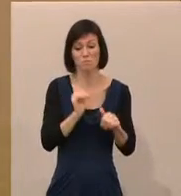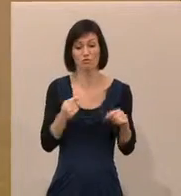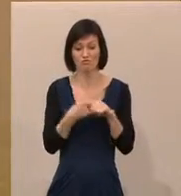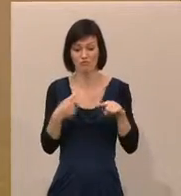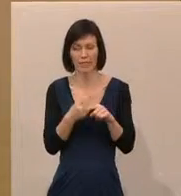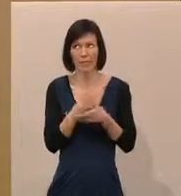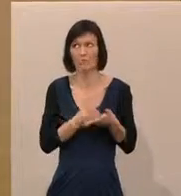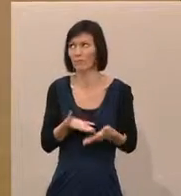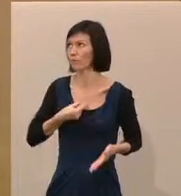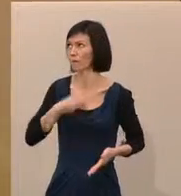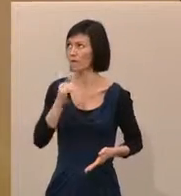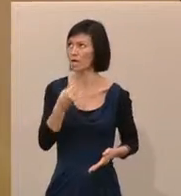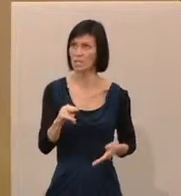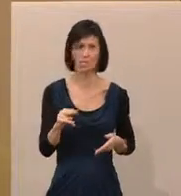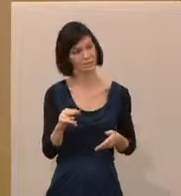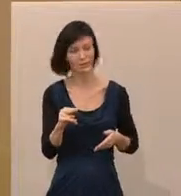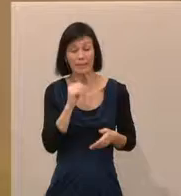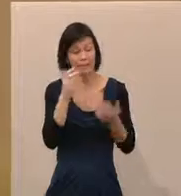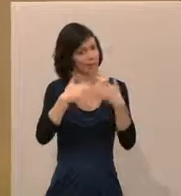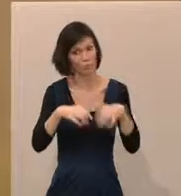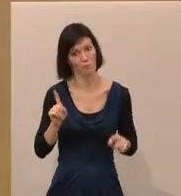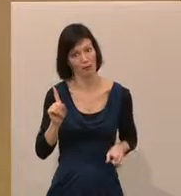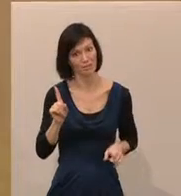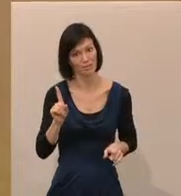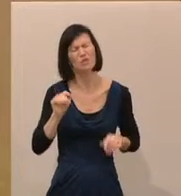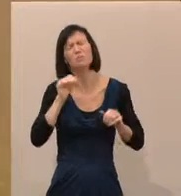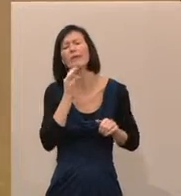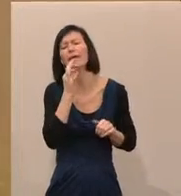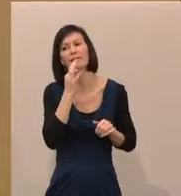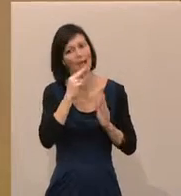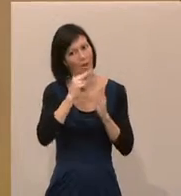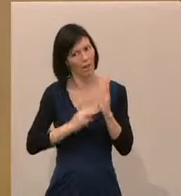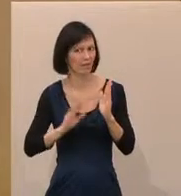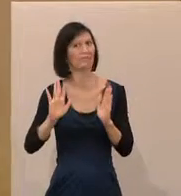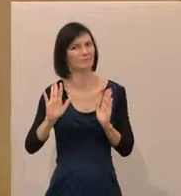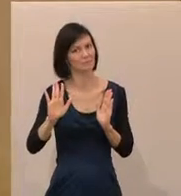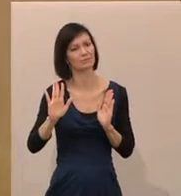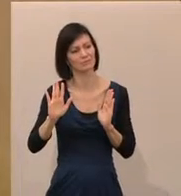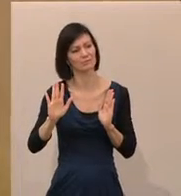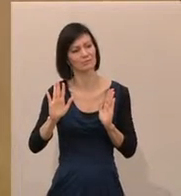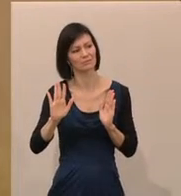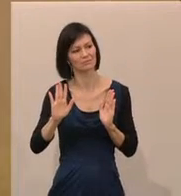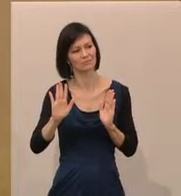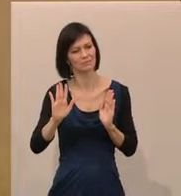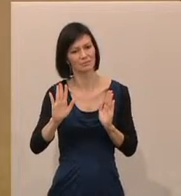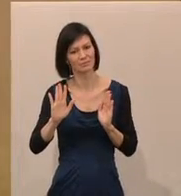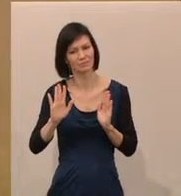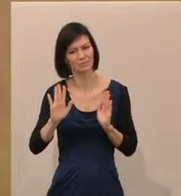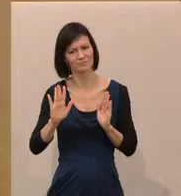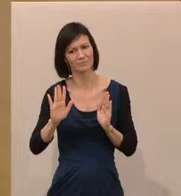die Hälfte bekommen. Das ist nicht automatisch. Sie müssen es genau lesen. Sehr geehrte Kolleginnen und